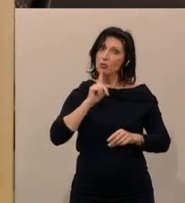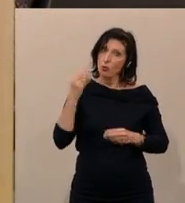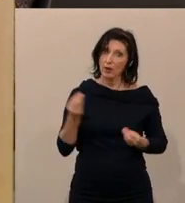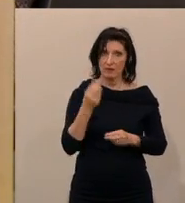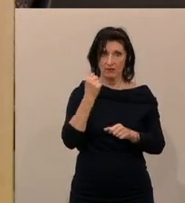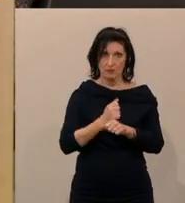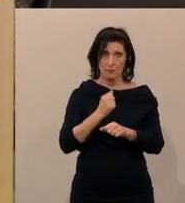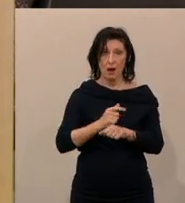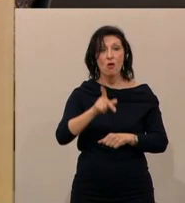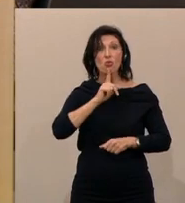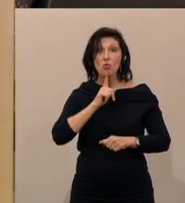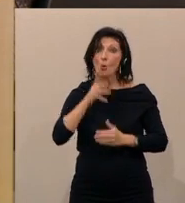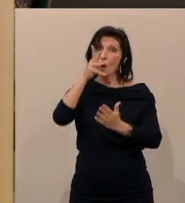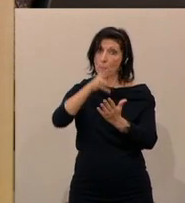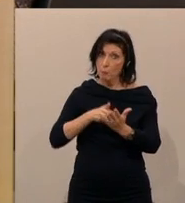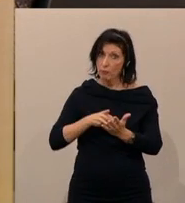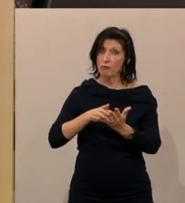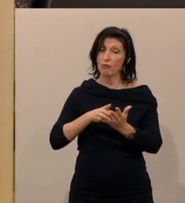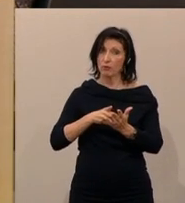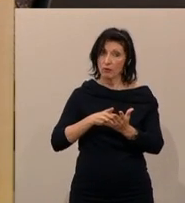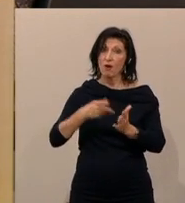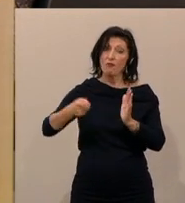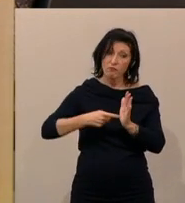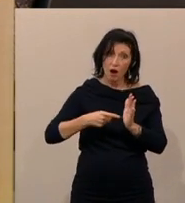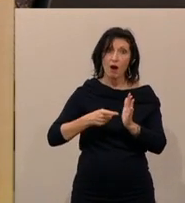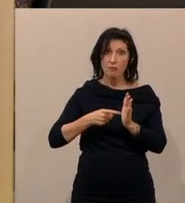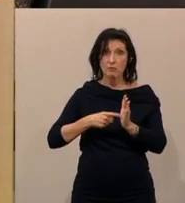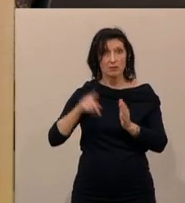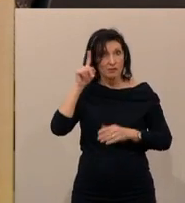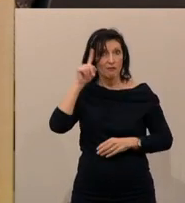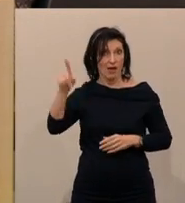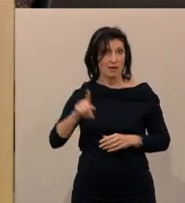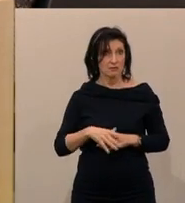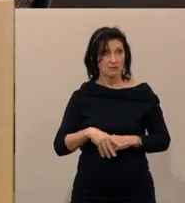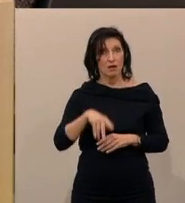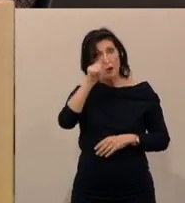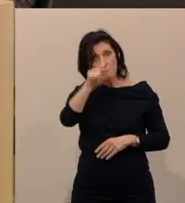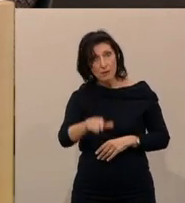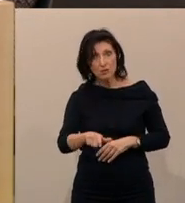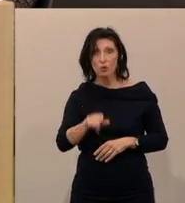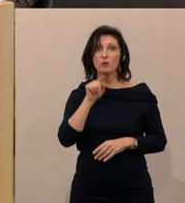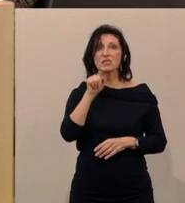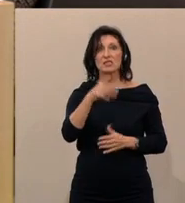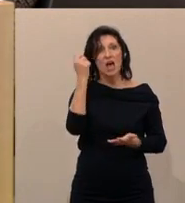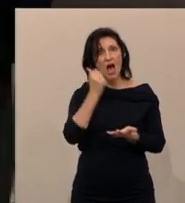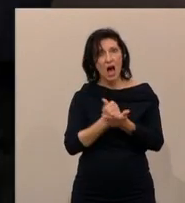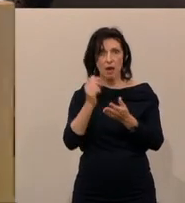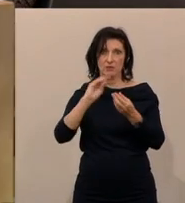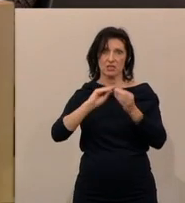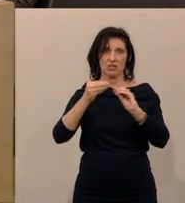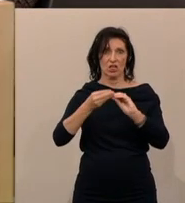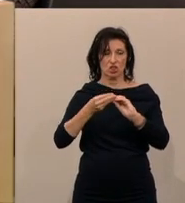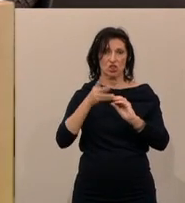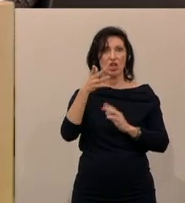eine Sicherheitsüberprüfung durchführen, wenn sie Informationen darüber hat, dass eine Person mit der Wahrung von Amtsgeschäften betraut ist